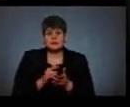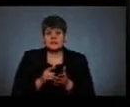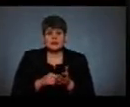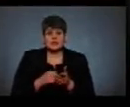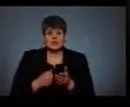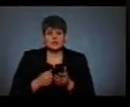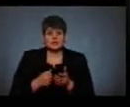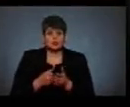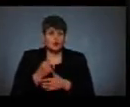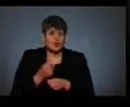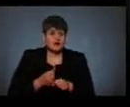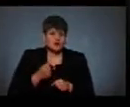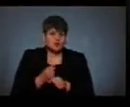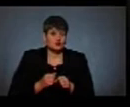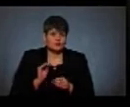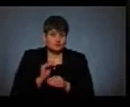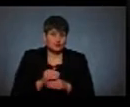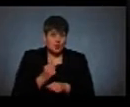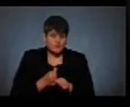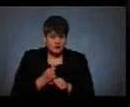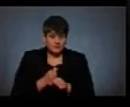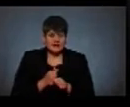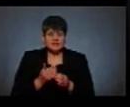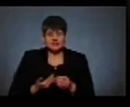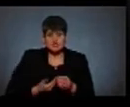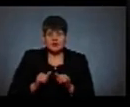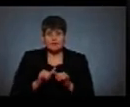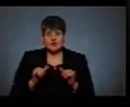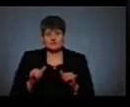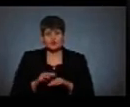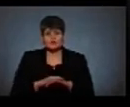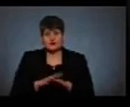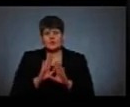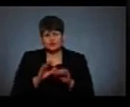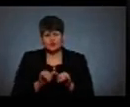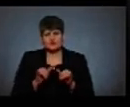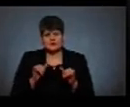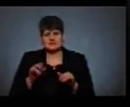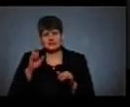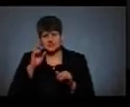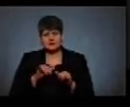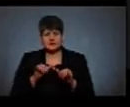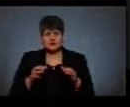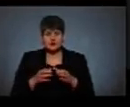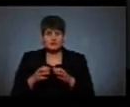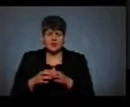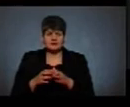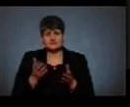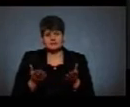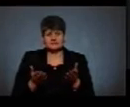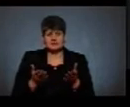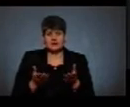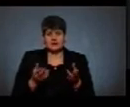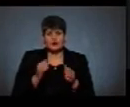доопрацювання, напевно, з життям, з розвитком суспільства, буде розвиватися держава, розвиваються громади. Час від часу кожен